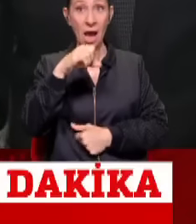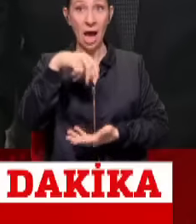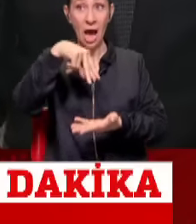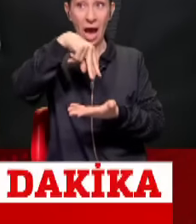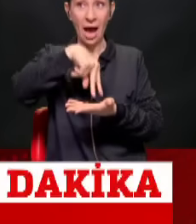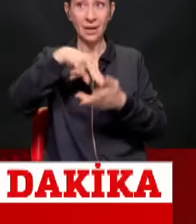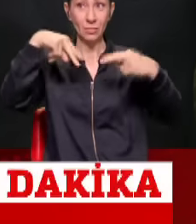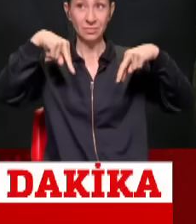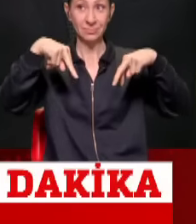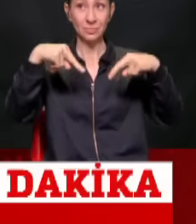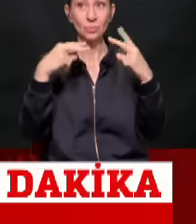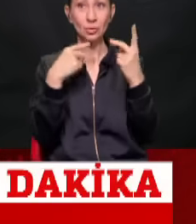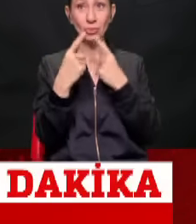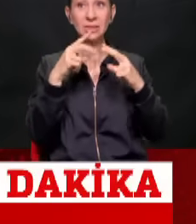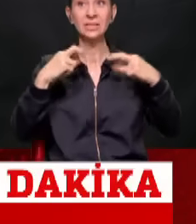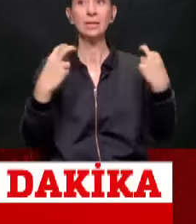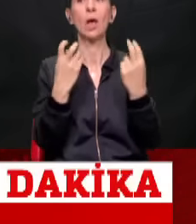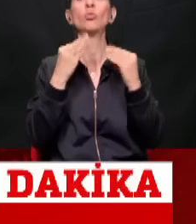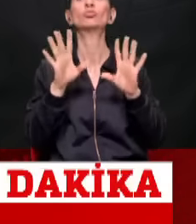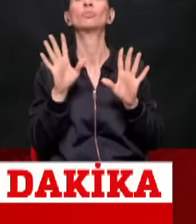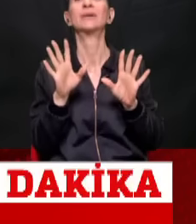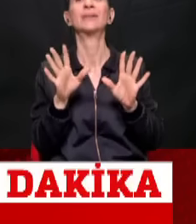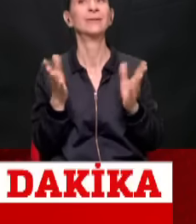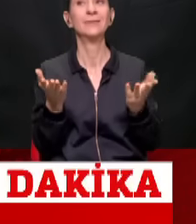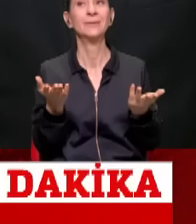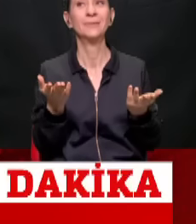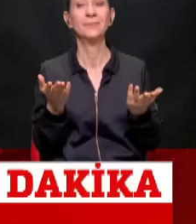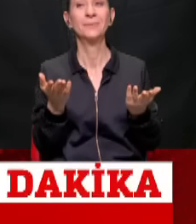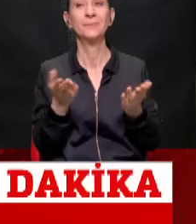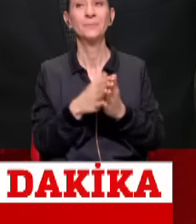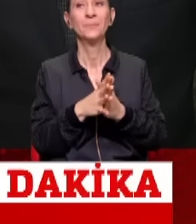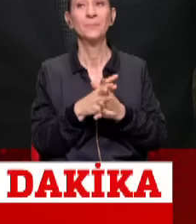mı görüşecekler mesela? Sandalyelerin hiçbiri olmayacak.